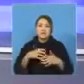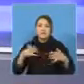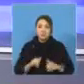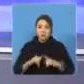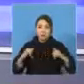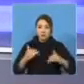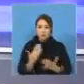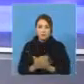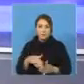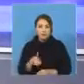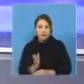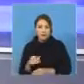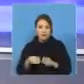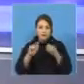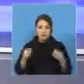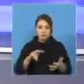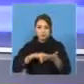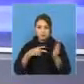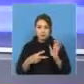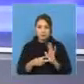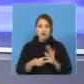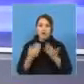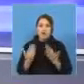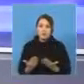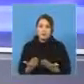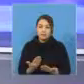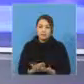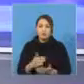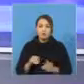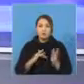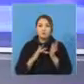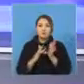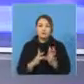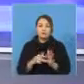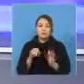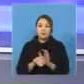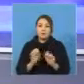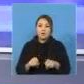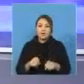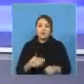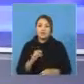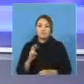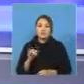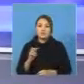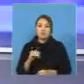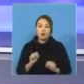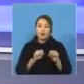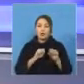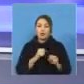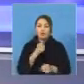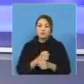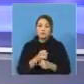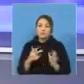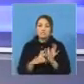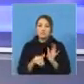көбейтіп қана қоймай, балық цехін ашуды да жоспарлап отыр. Әрі мұндай ішкі туризмді дамытуға мүмкіндік бар. Жаманшын кратерін қорғау жұмысы,